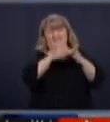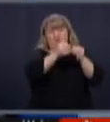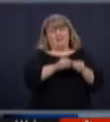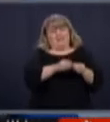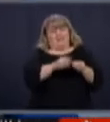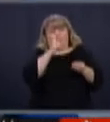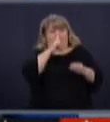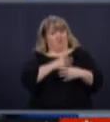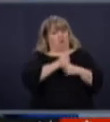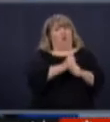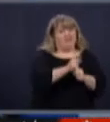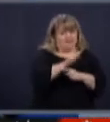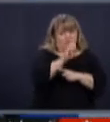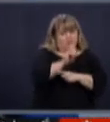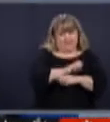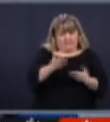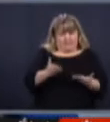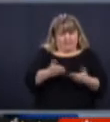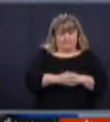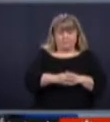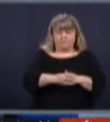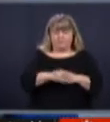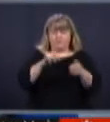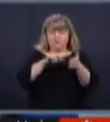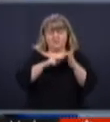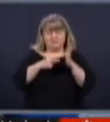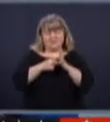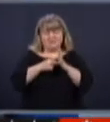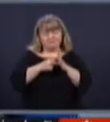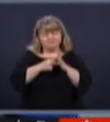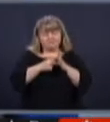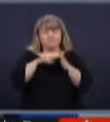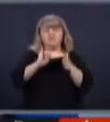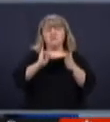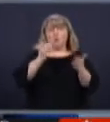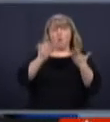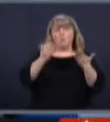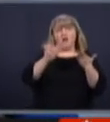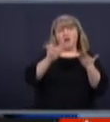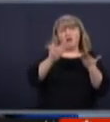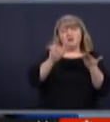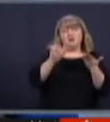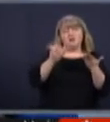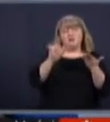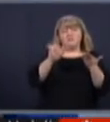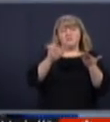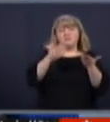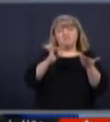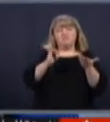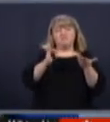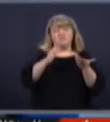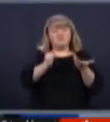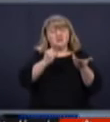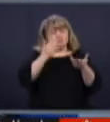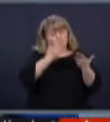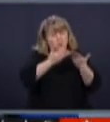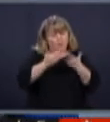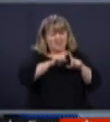faits, somme toute, si on essaie de penser, si on fait le parallèle avec d'autres éléments, je pense qu'on va finir par avoir une immunité